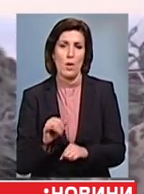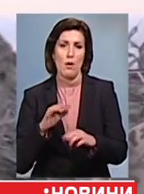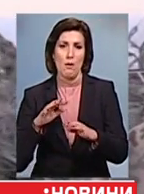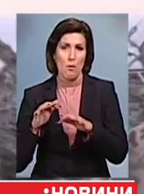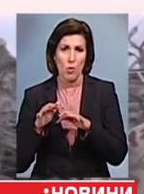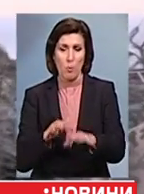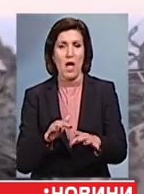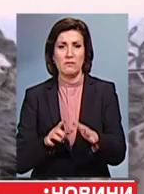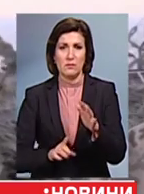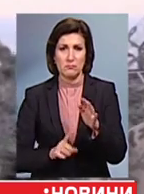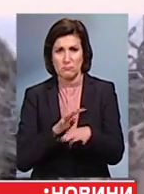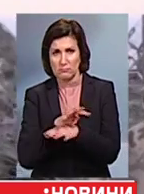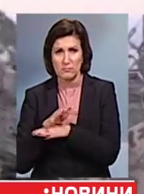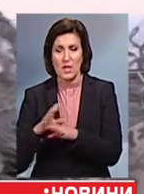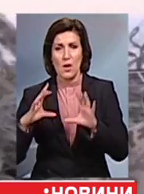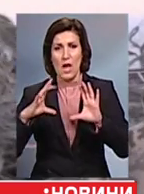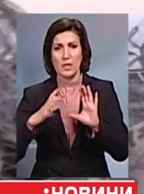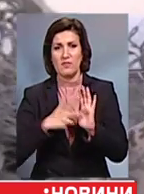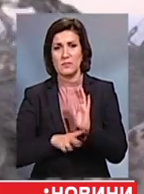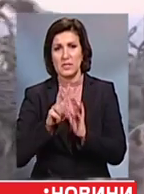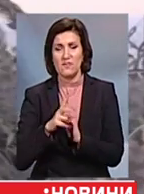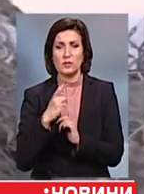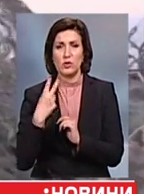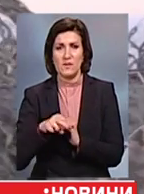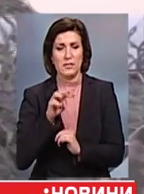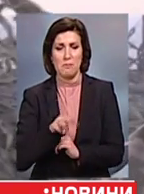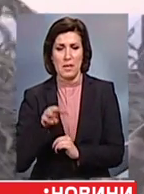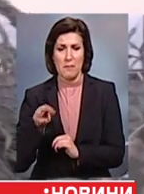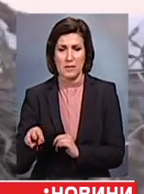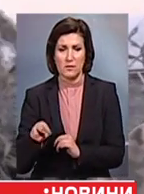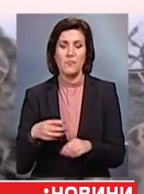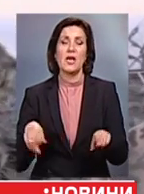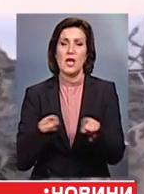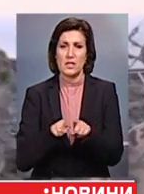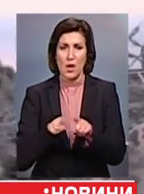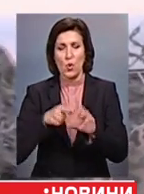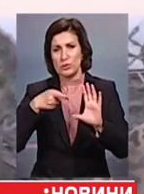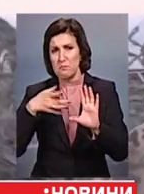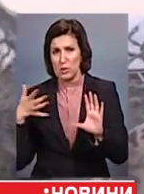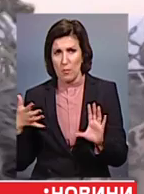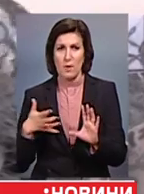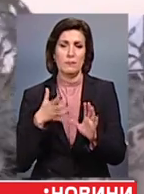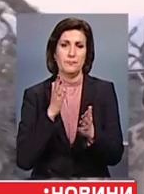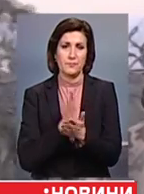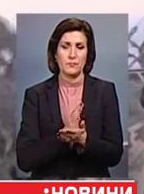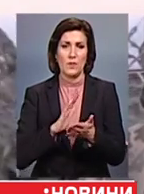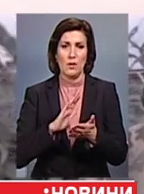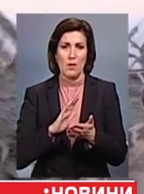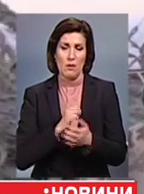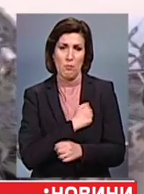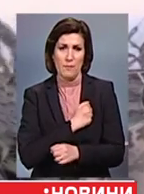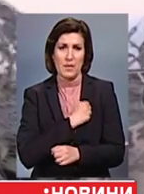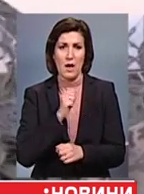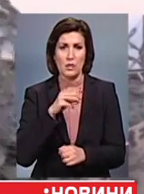відкривали вогонь з мінометів калібру 82 та 120 мм. Також мінометному обстрілу піддалися позиції сил АТО